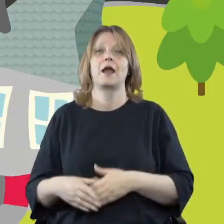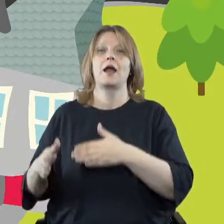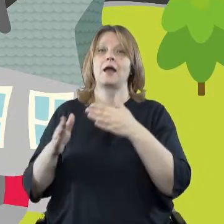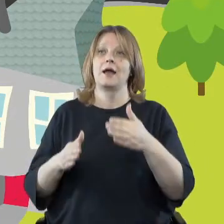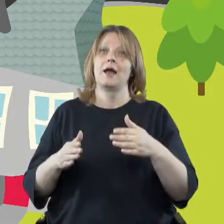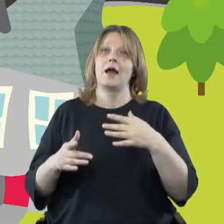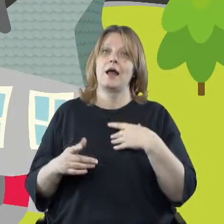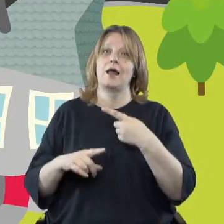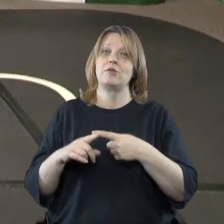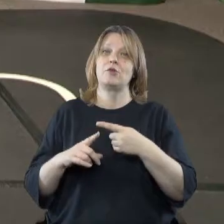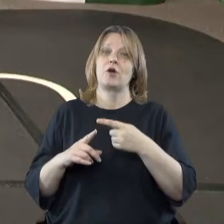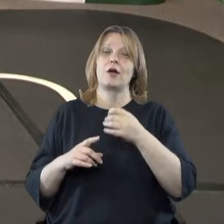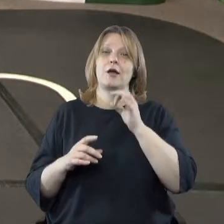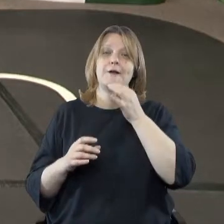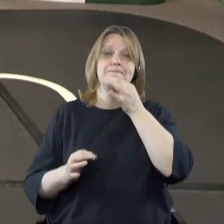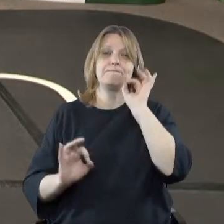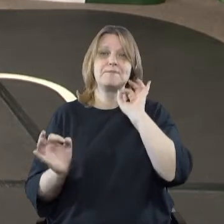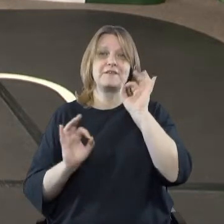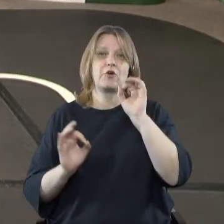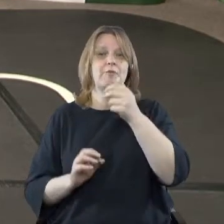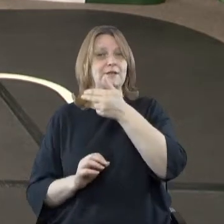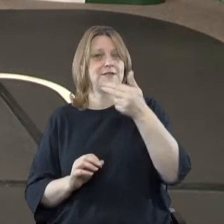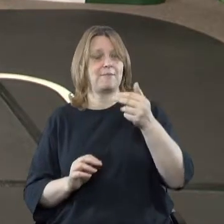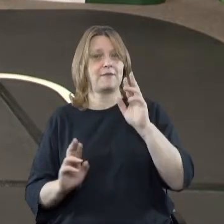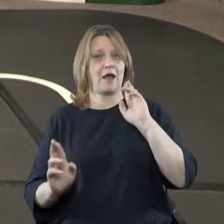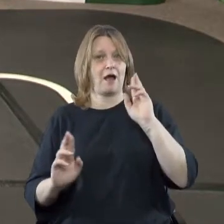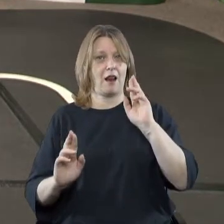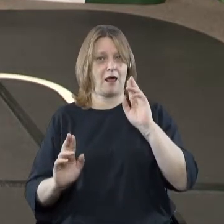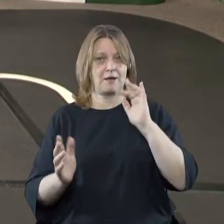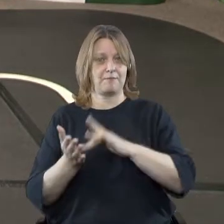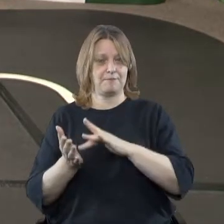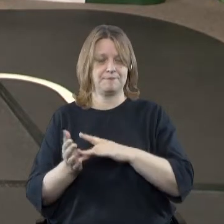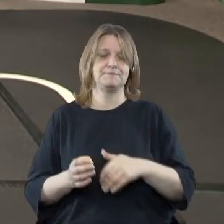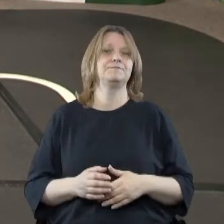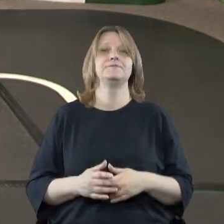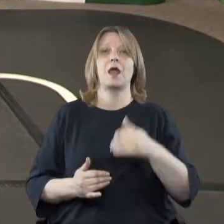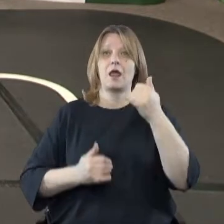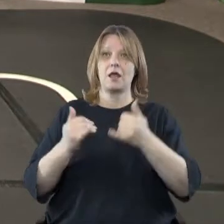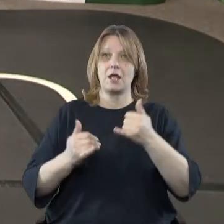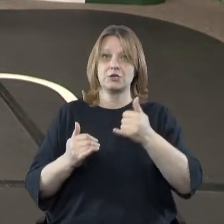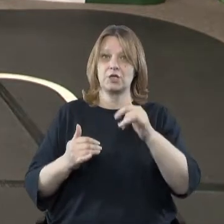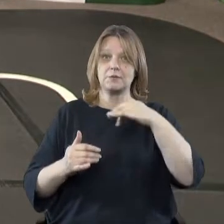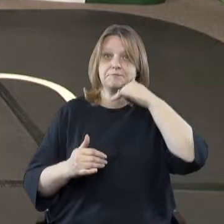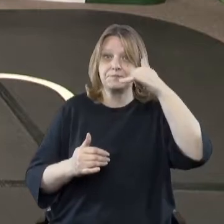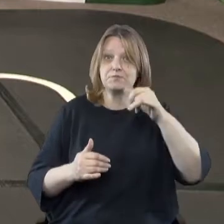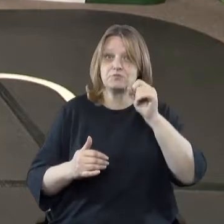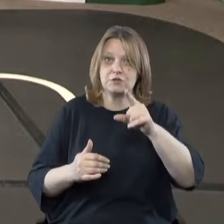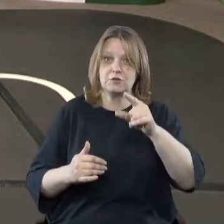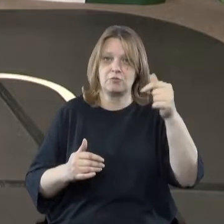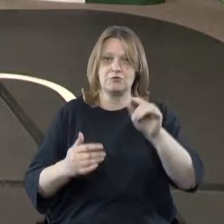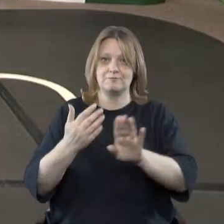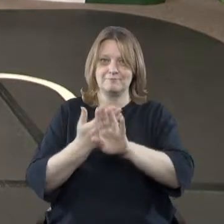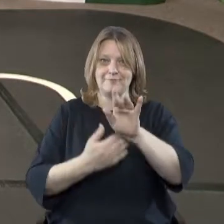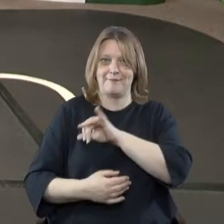słów dopowie o numerze alarmowym. Tak jest. Jeżeli zadzwonimy na taki numer, to musimy oczywiście pamiętać o przedstawieniu